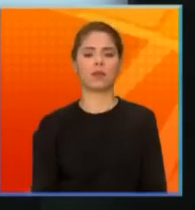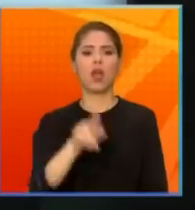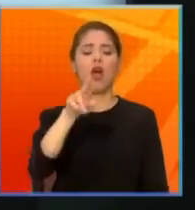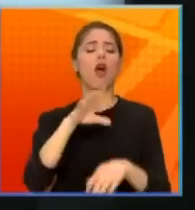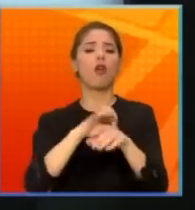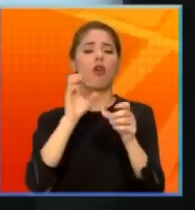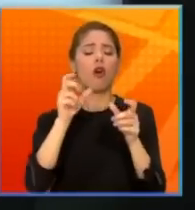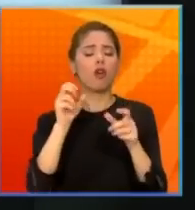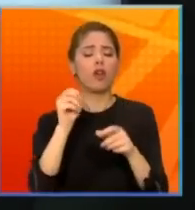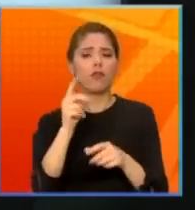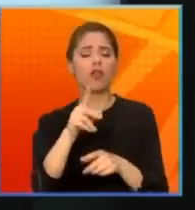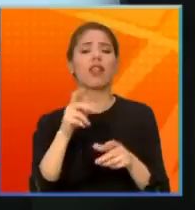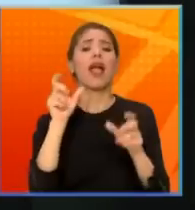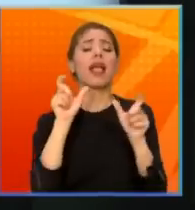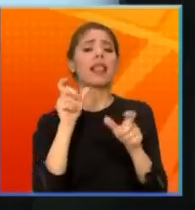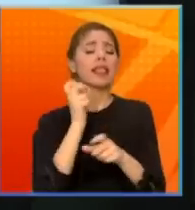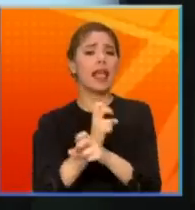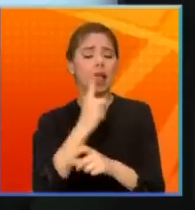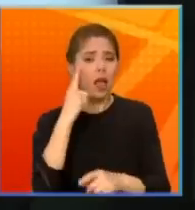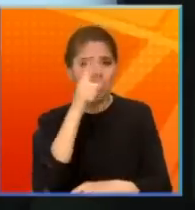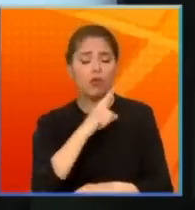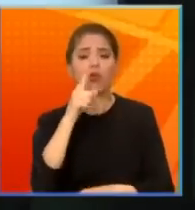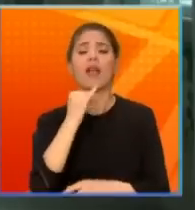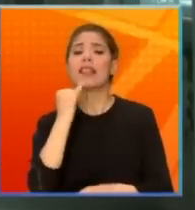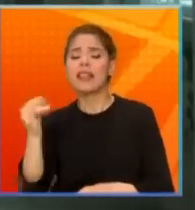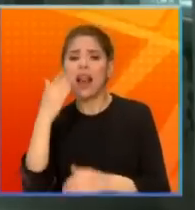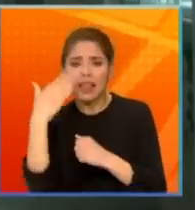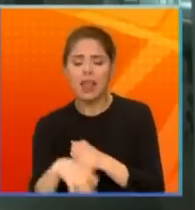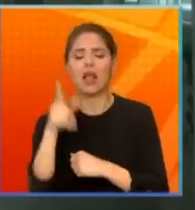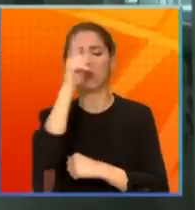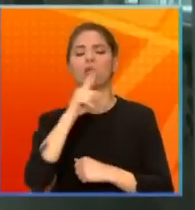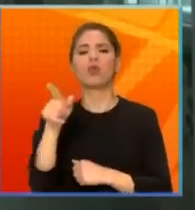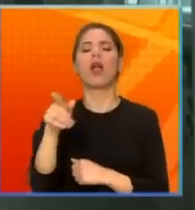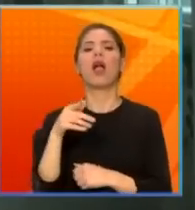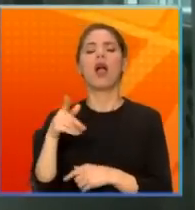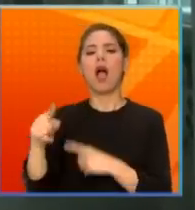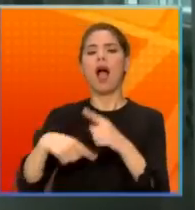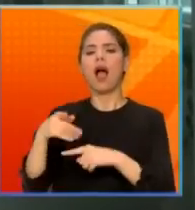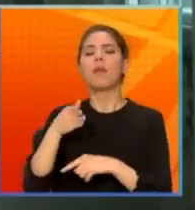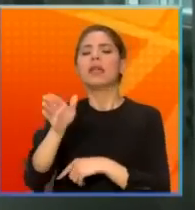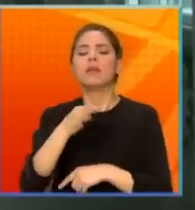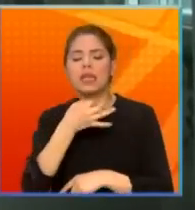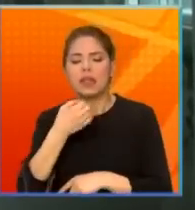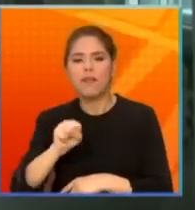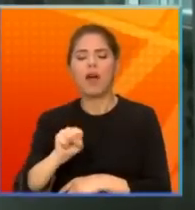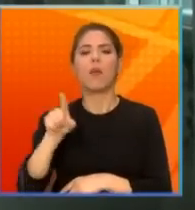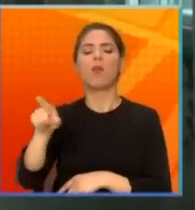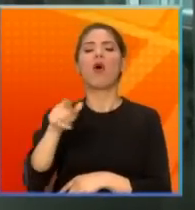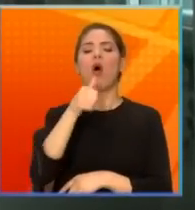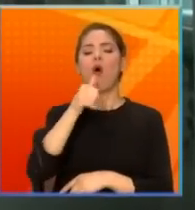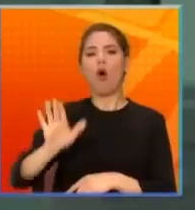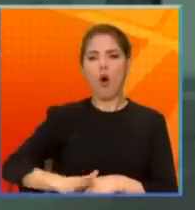Virüs tehlikesi nedeniyle ziyaretler yasak olunca güvenlik görevlileri hasta yakınına engel oldu. Karantina servisine alınmayan